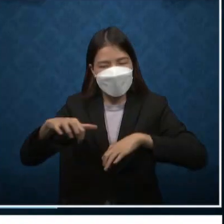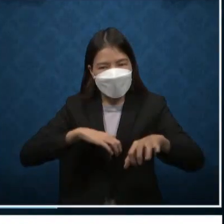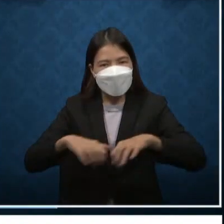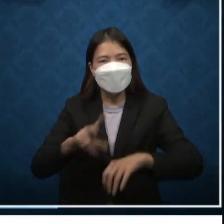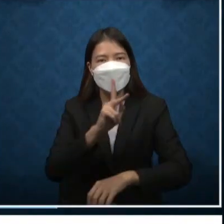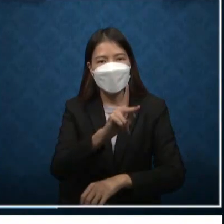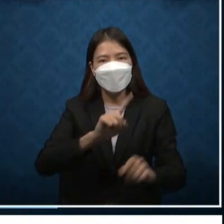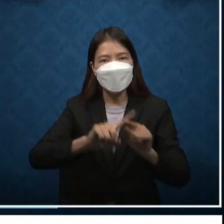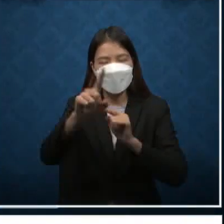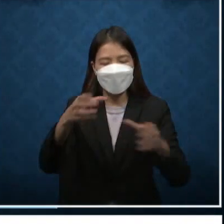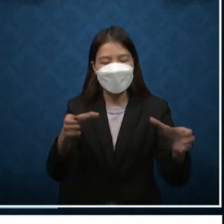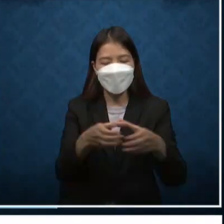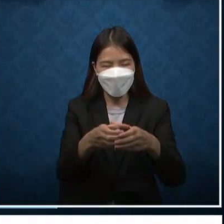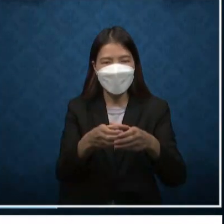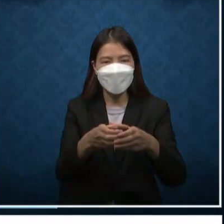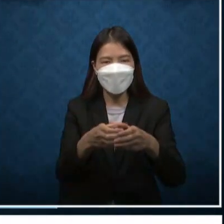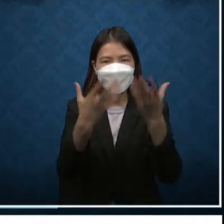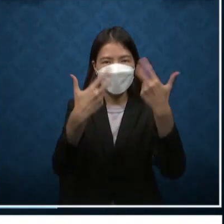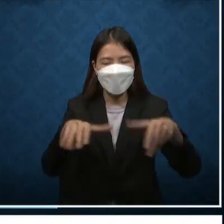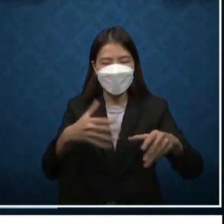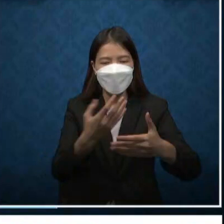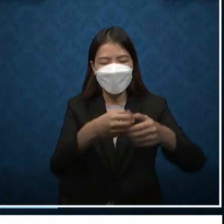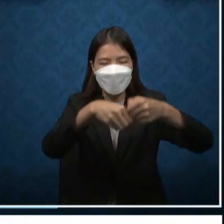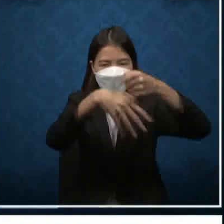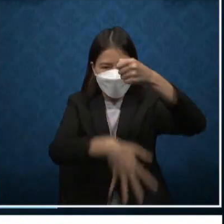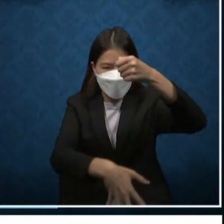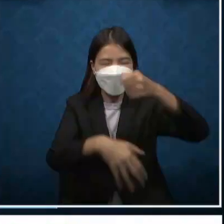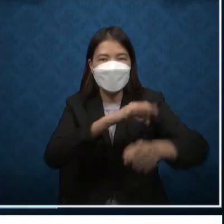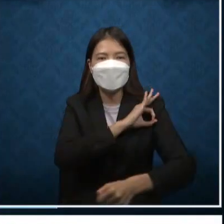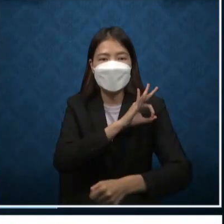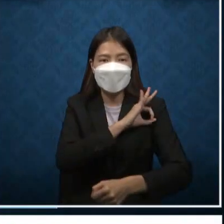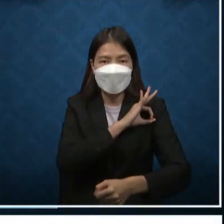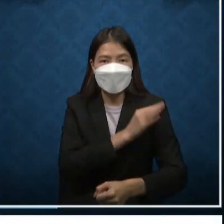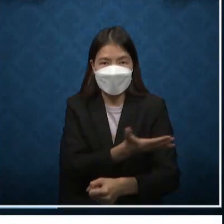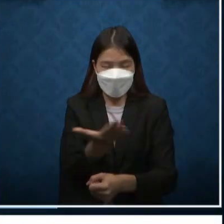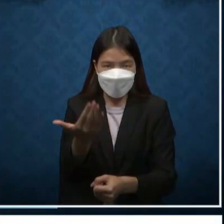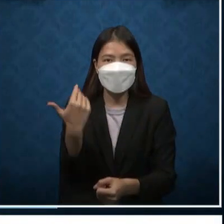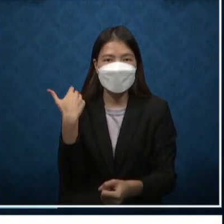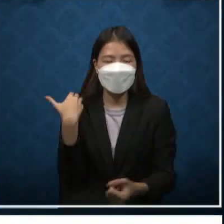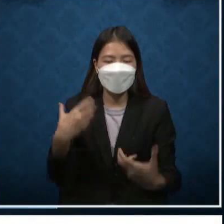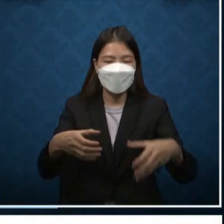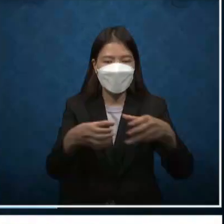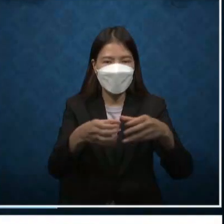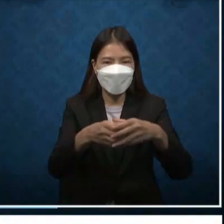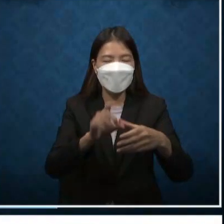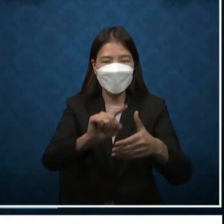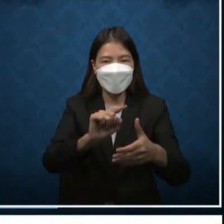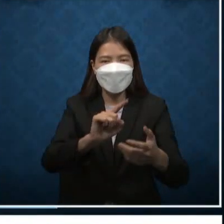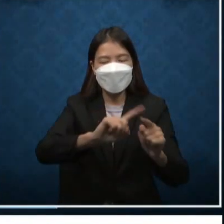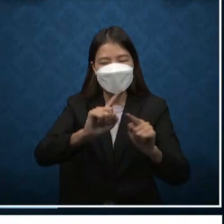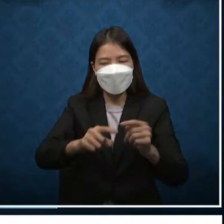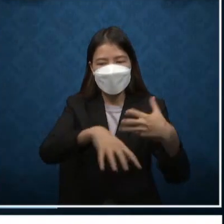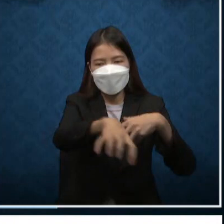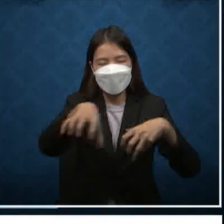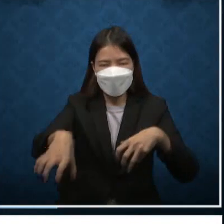ก.รกคือเป็กลุมสร้างเครอขายโดยการแแงหาศมาชิตจากเครอขาย กลมองคกรต่นพนที่ก.